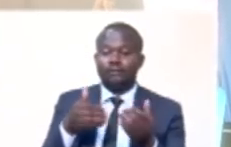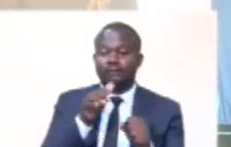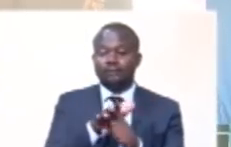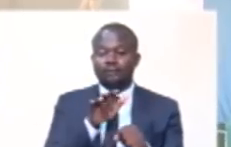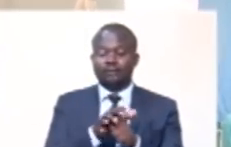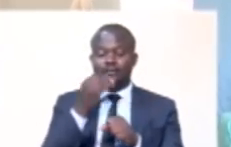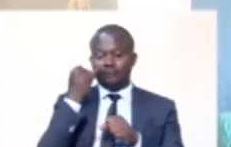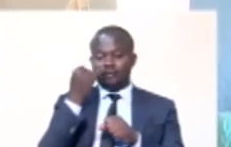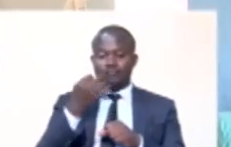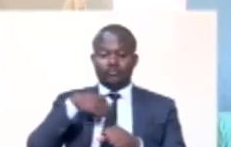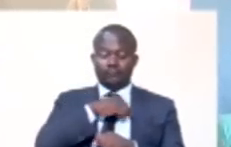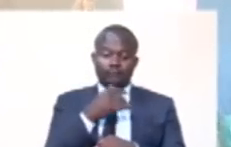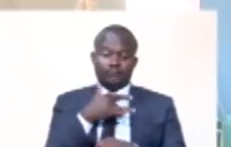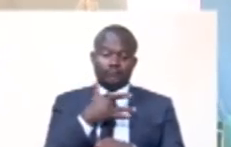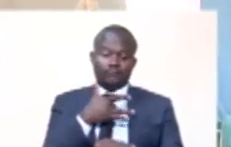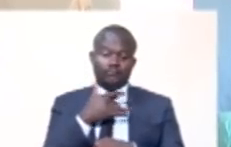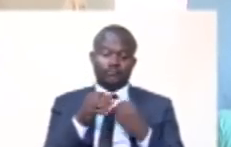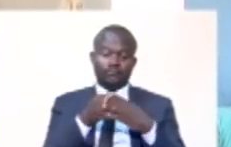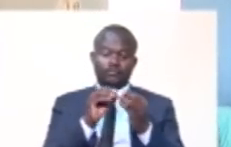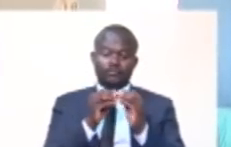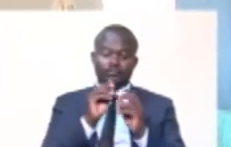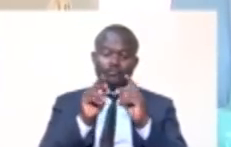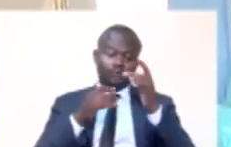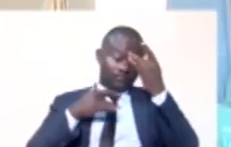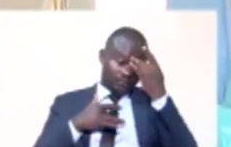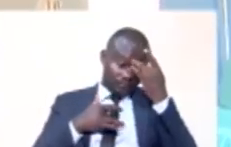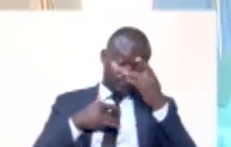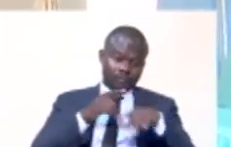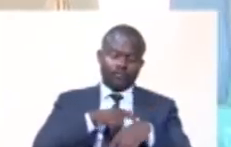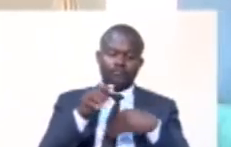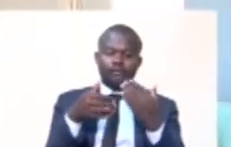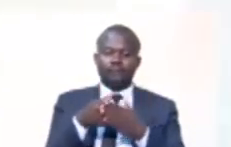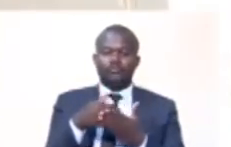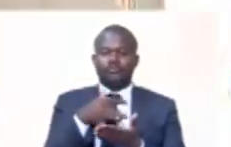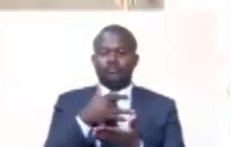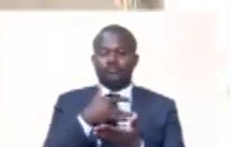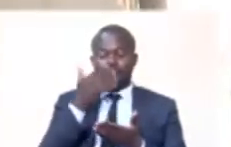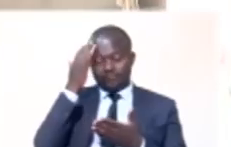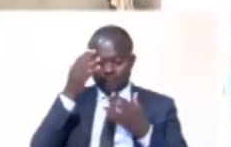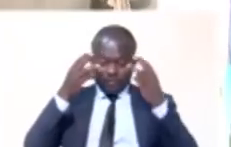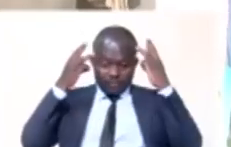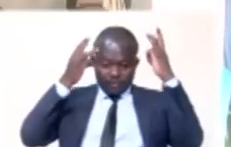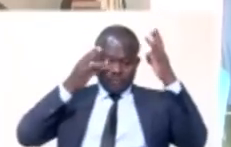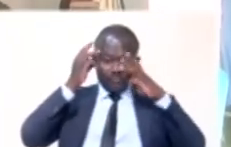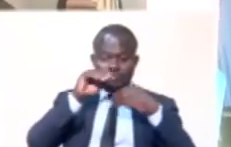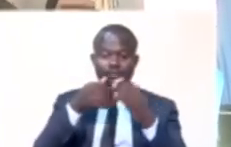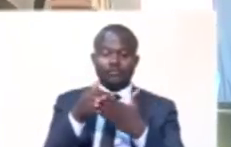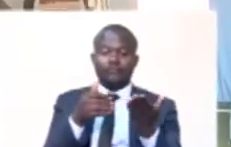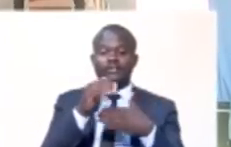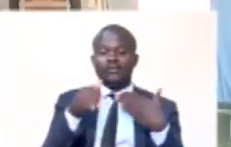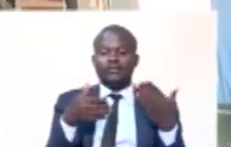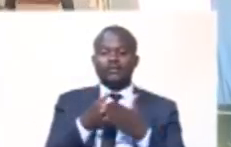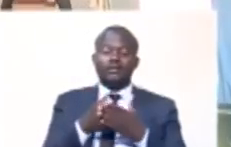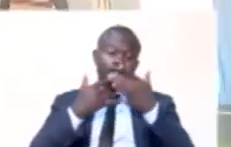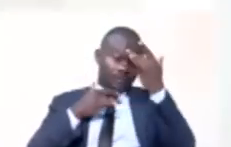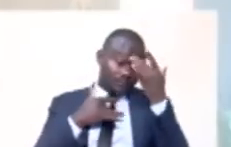njyewe iyo numvishije imyari y'abantu bandura igihe cyose mba numva afite impungenge, ubona hari indwara nyinshi ushobora kuvuga ngo zandura